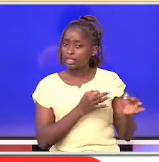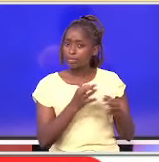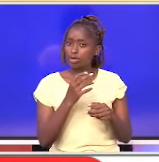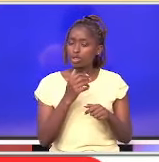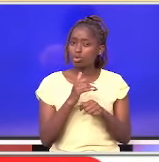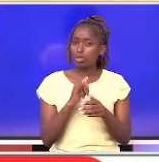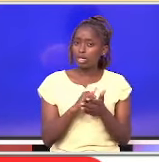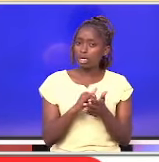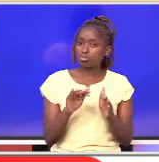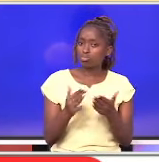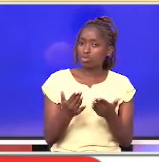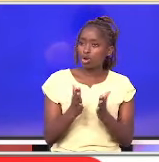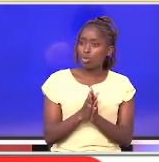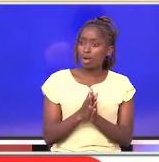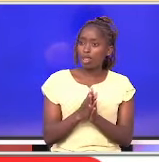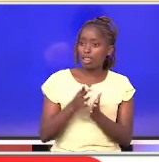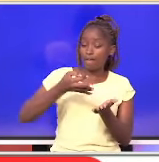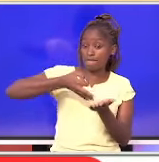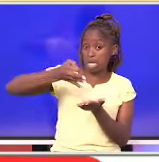shilingi ngapi ya school fees?